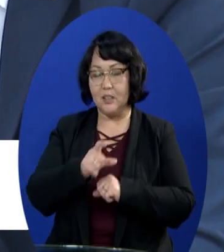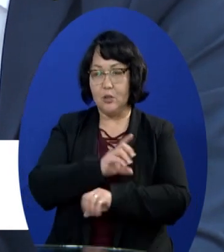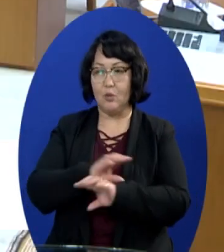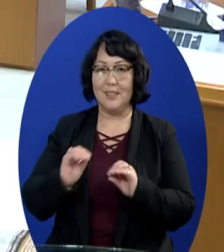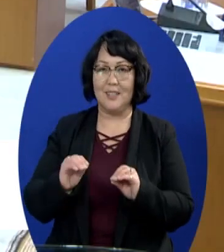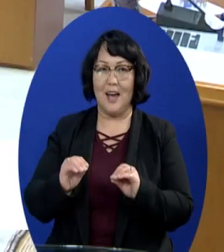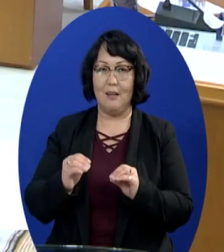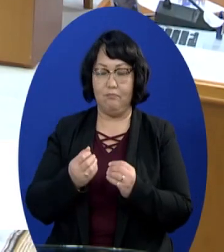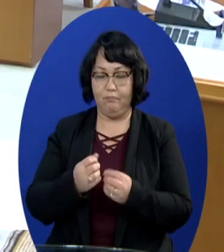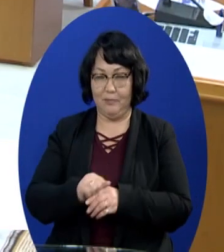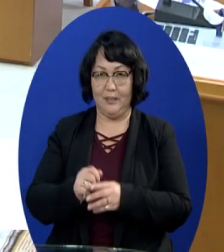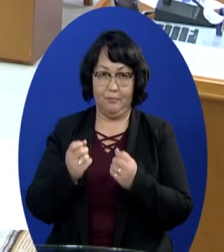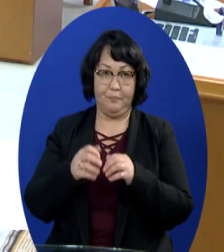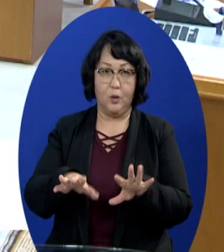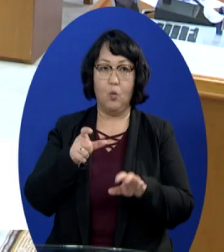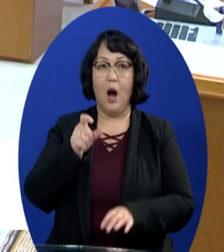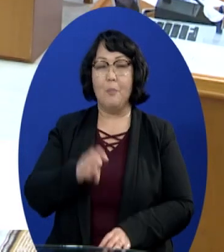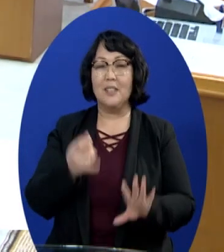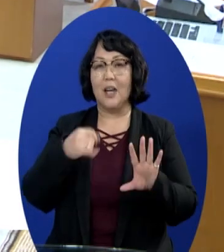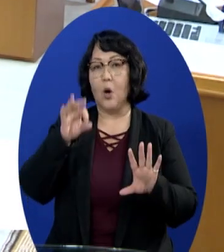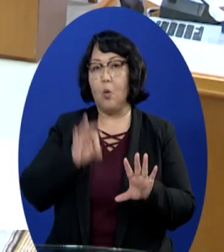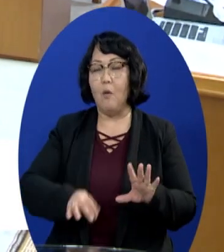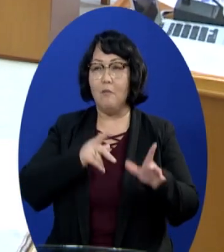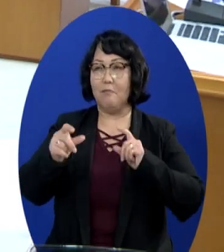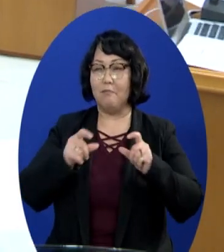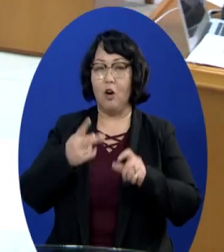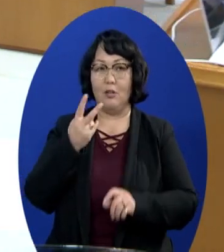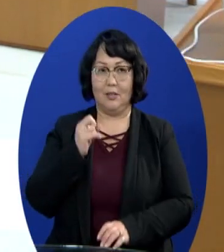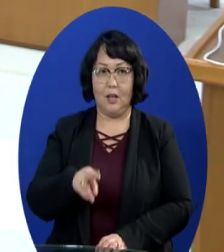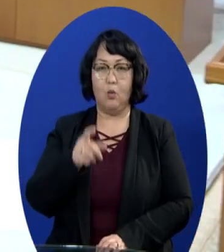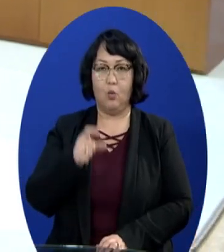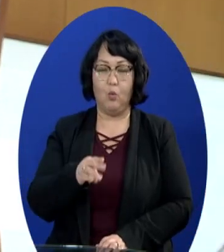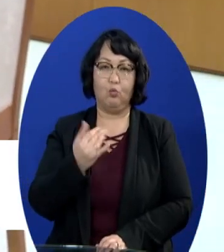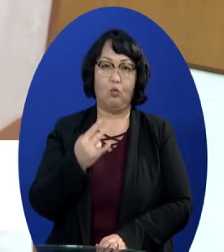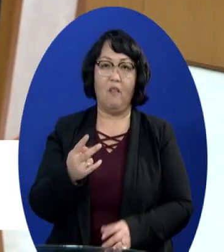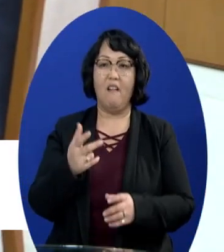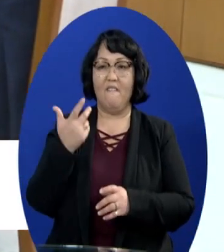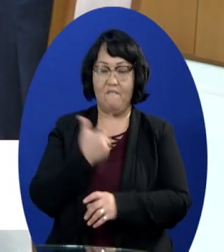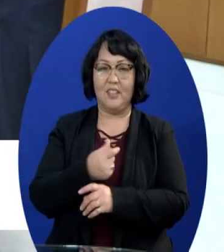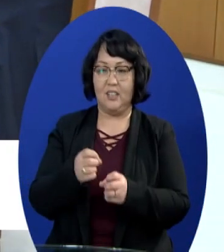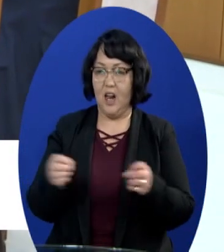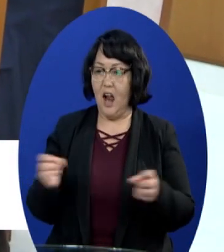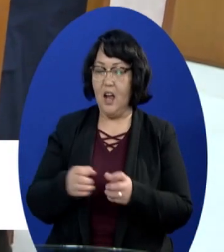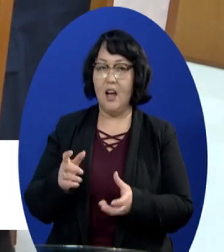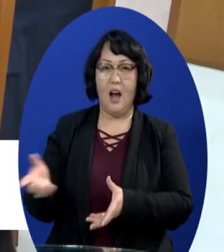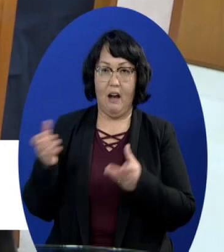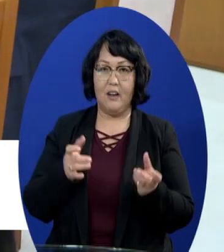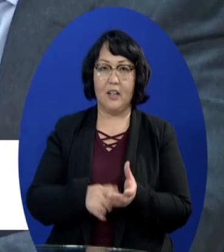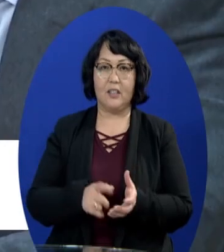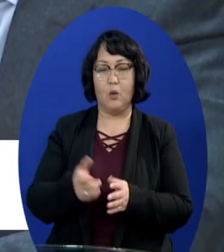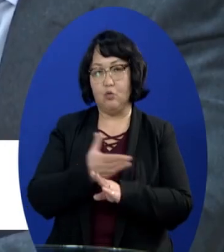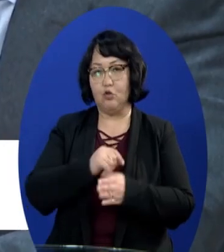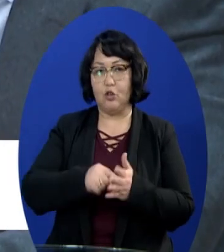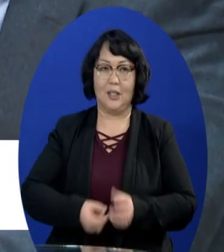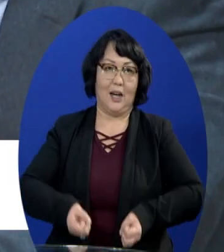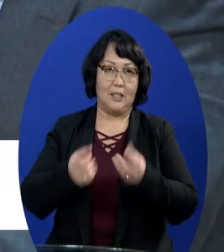бэлтгэх юм байна. Хүн амын 60% дархлаажуулахад 2 сая орчим хүн тун вакцин шаардлагатай гэсэн урьдчилсан тооцоо гарсан байна.